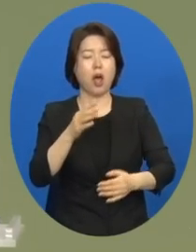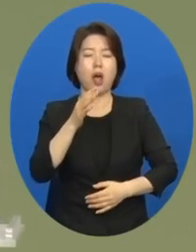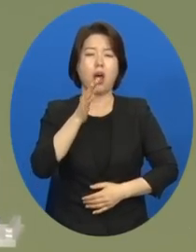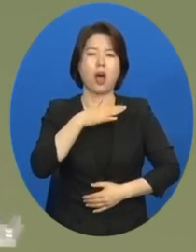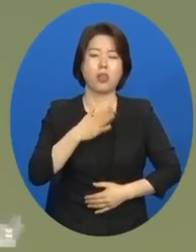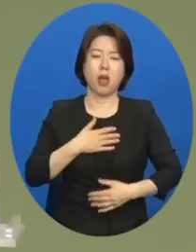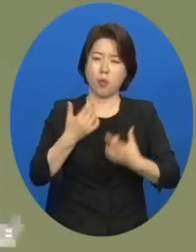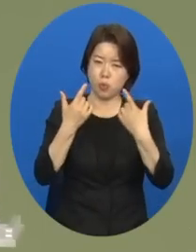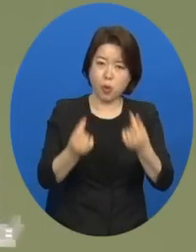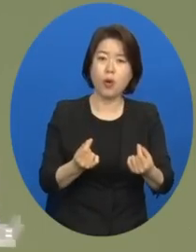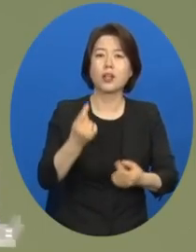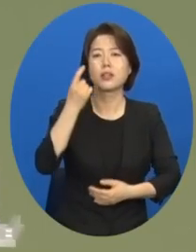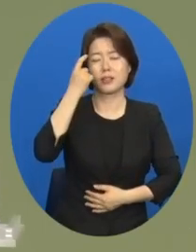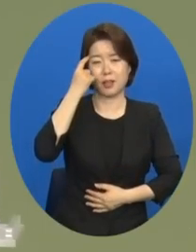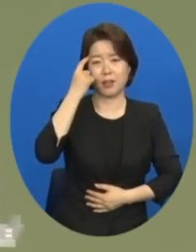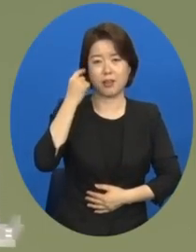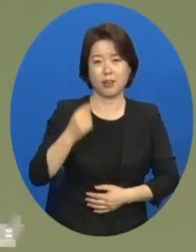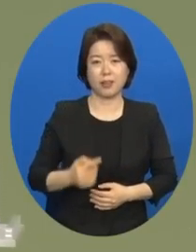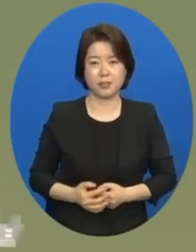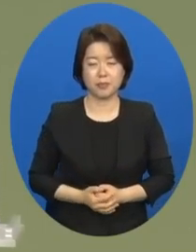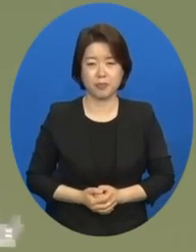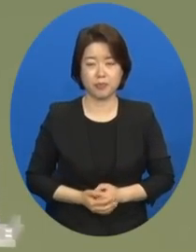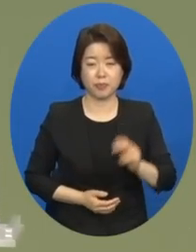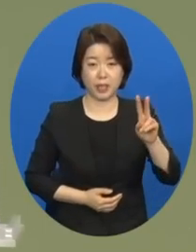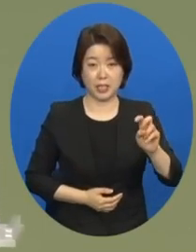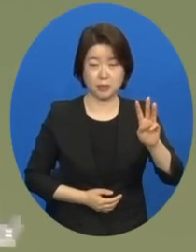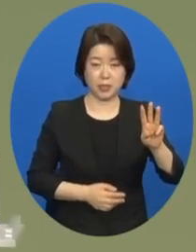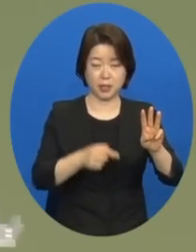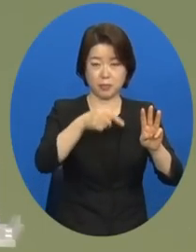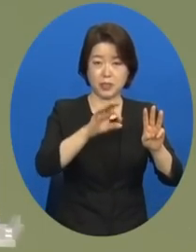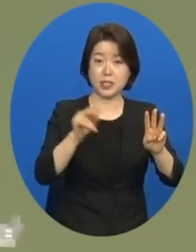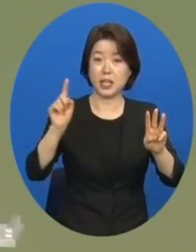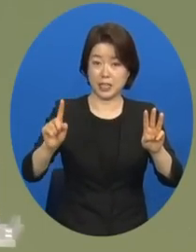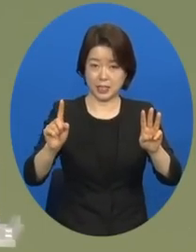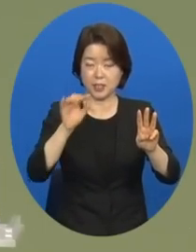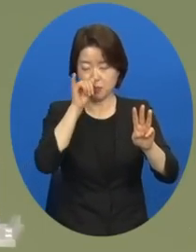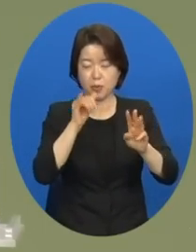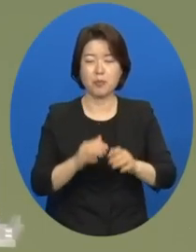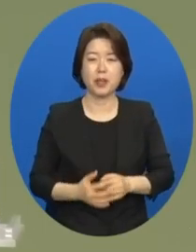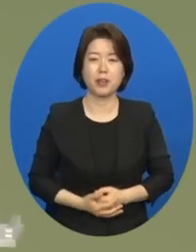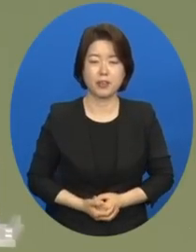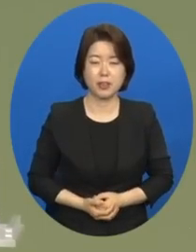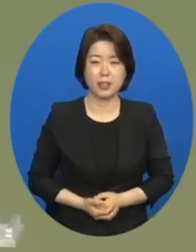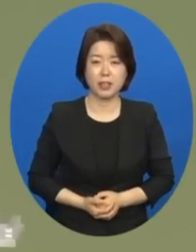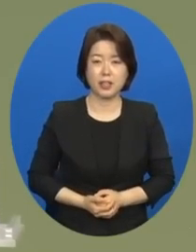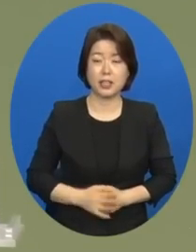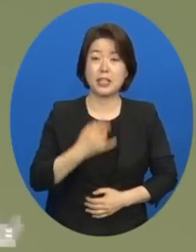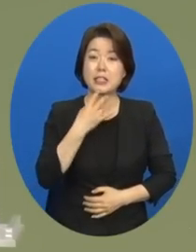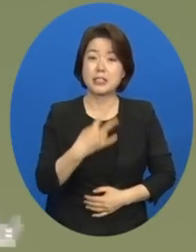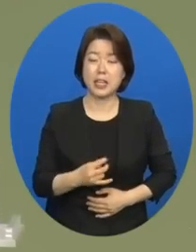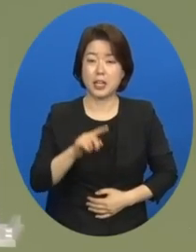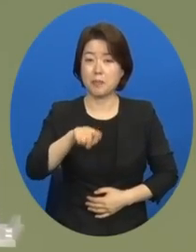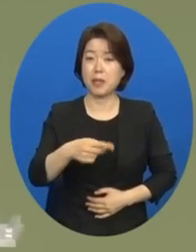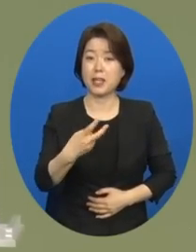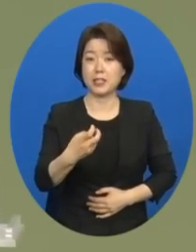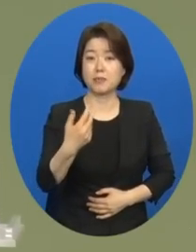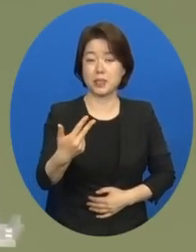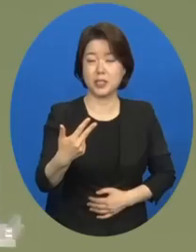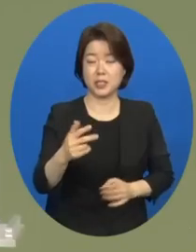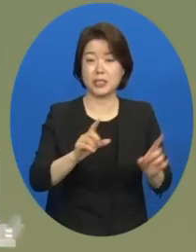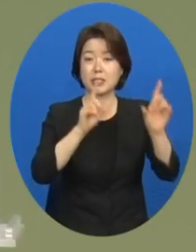예 그래서 23장 1절에 보면 사라가 127세를 살았으니